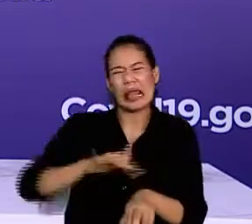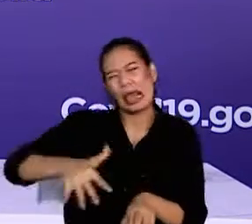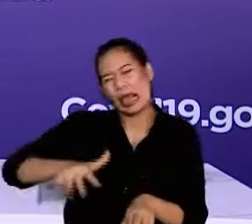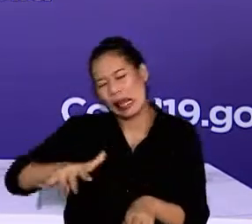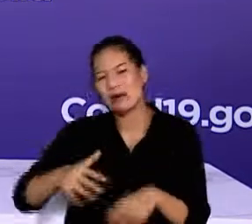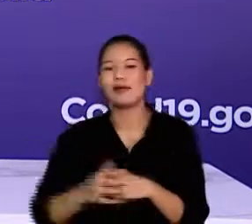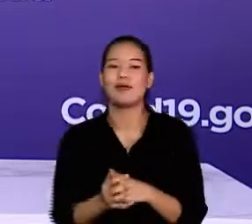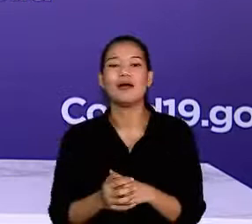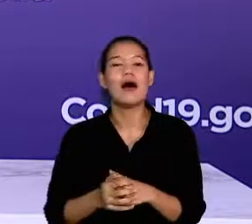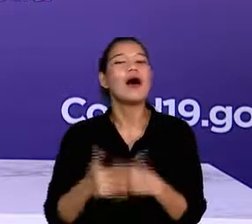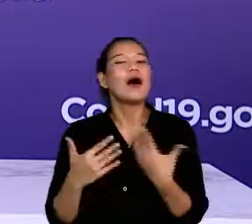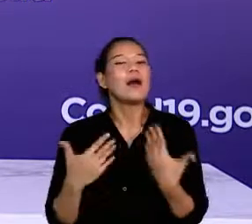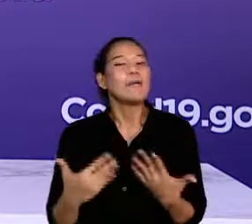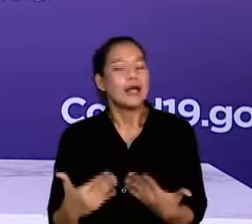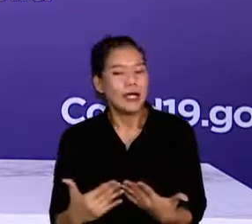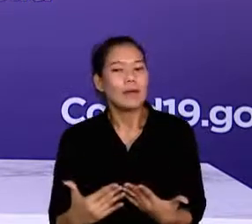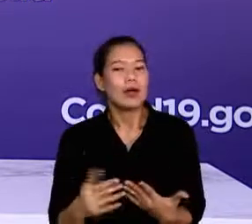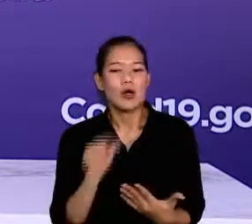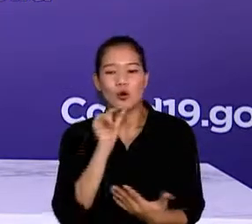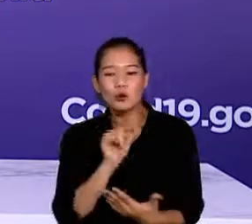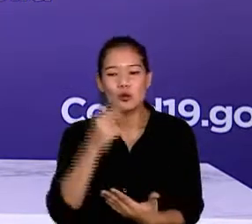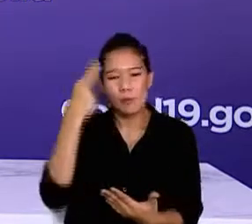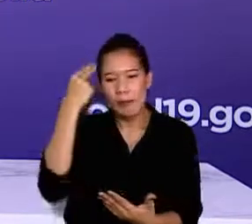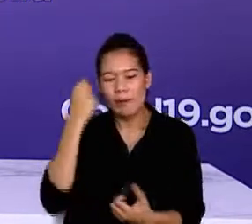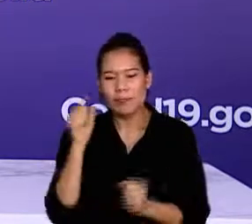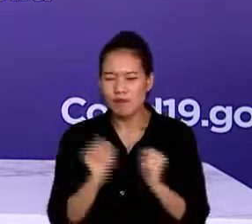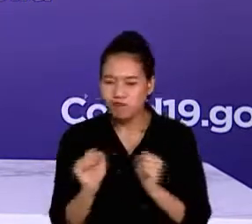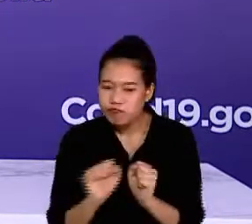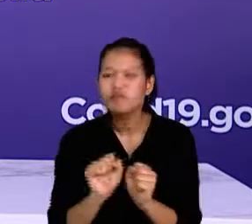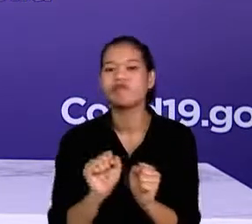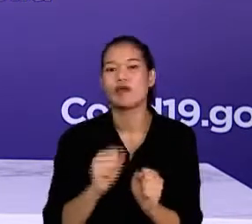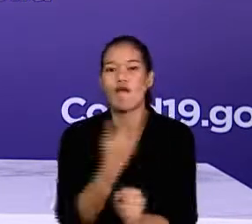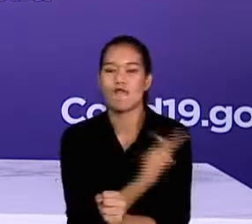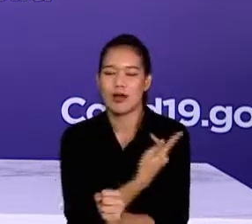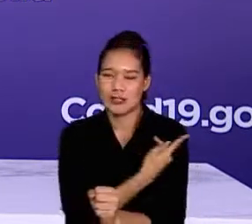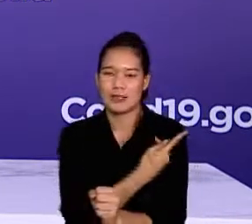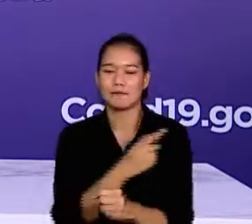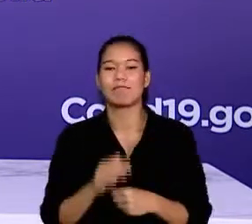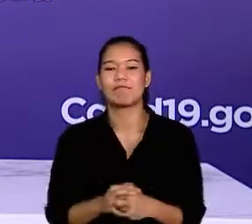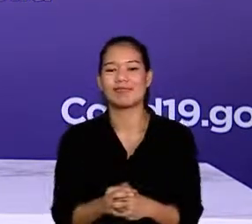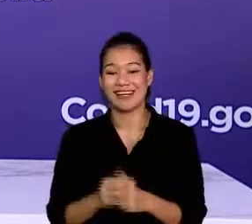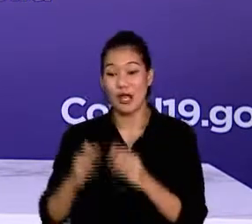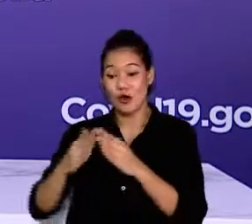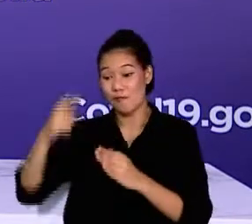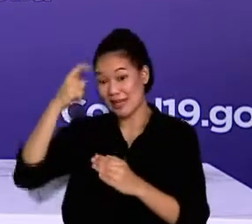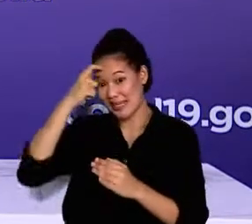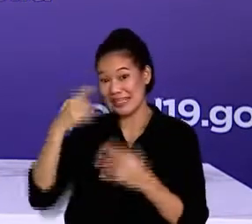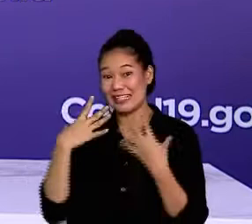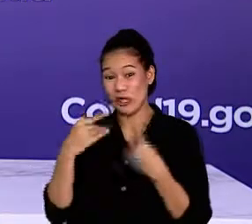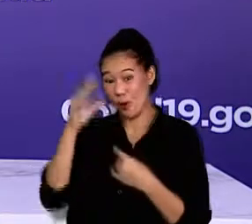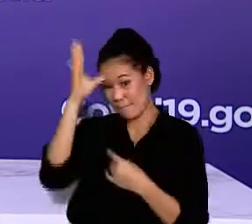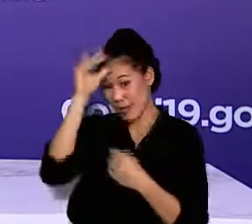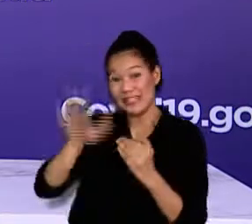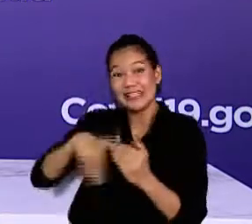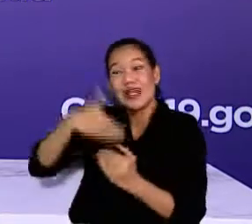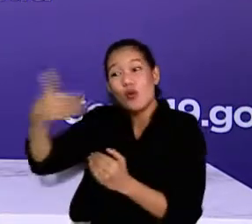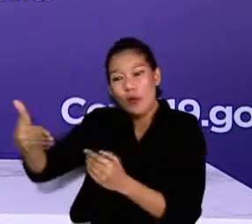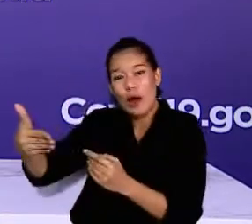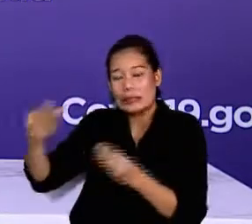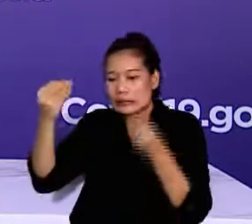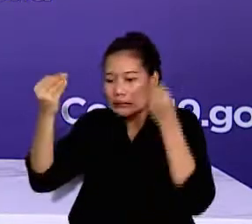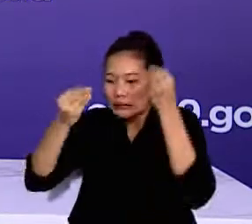daerah Bagaimana upaya untuk mempercepat vaksinasi harian ini selain itu rumah sakit di luar jawa-bali